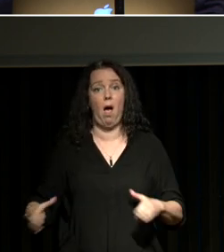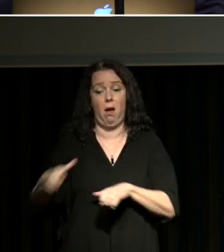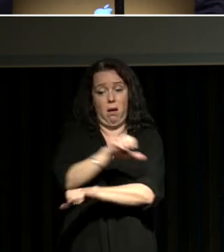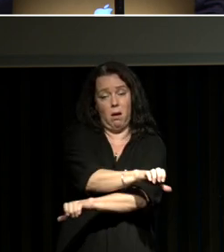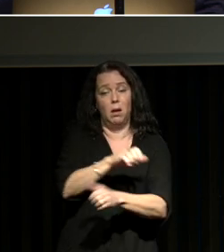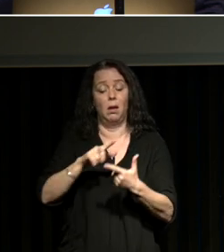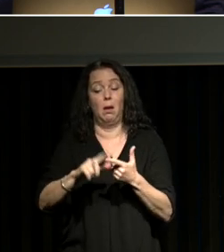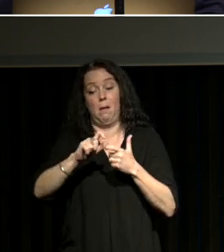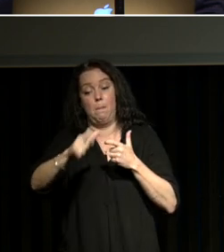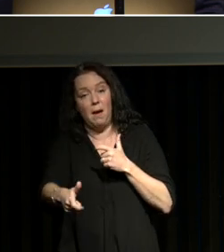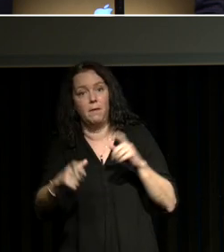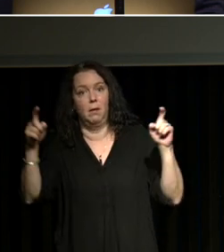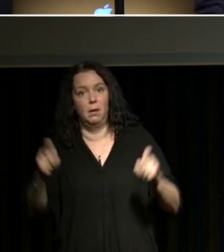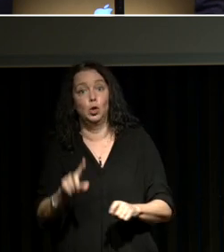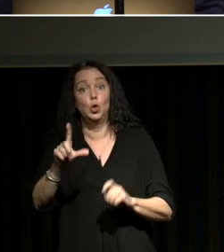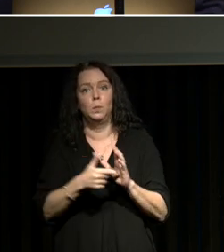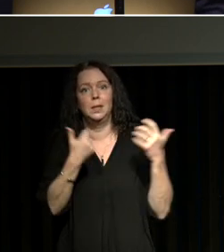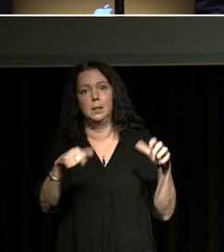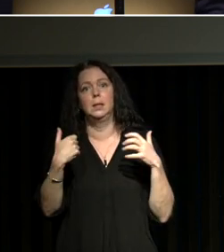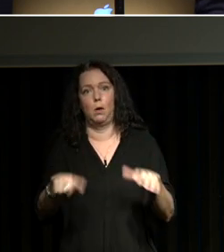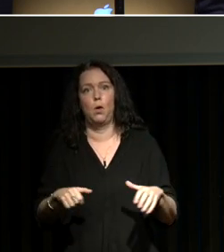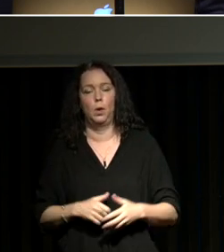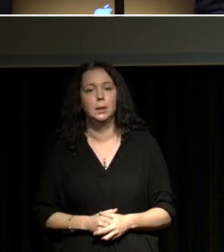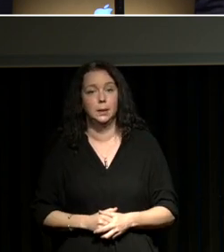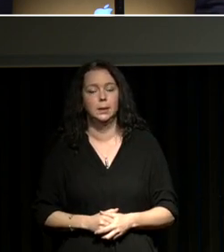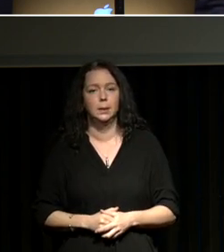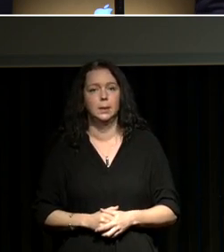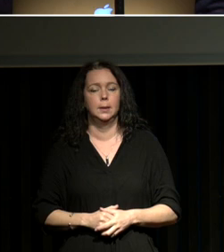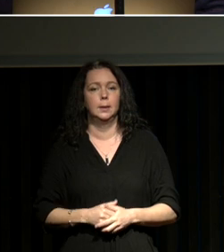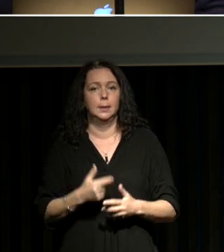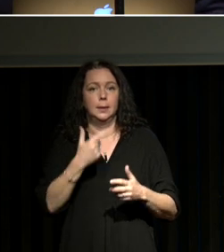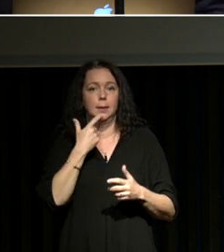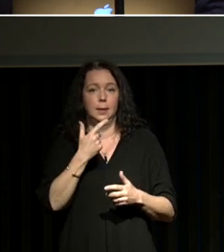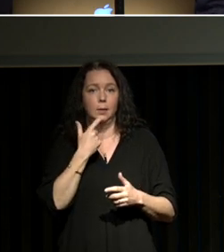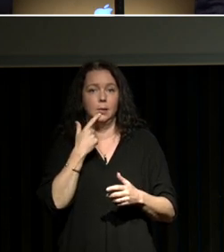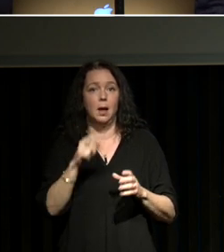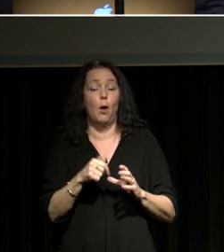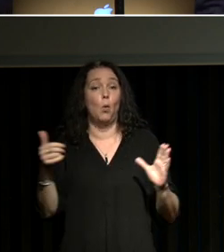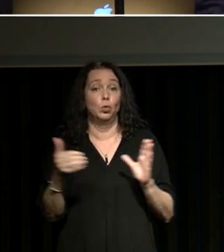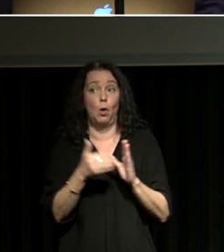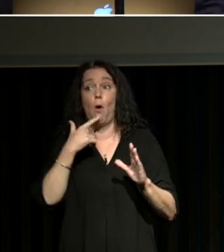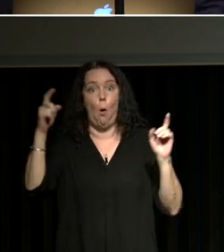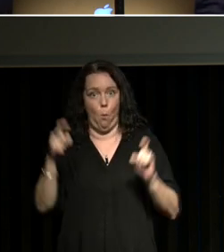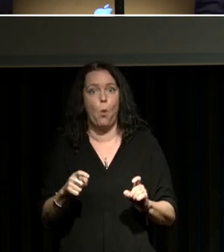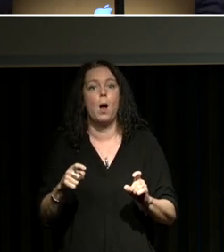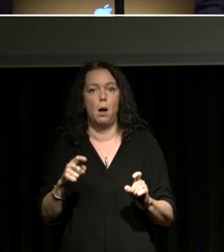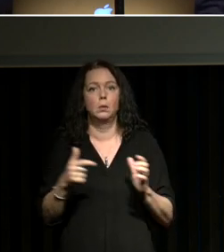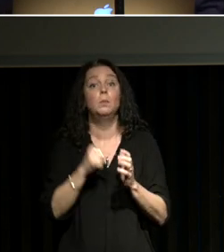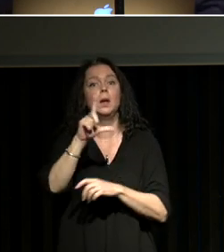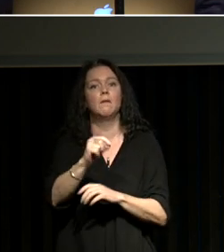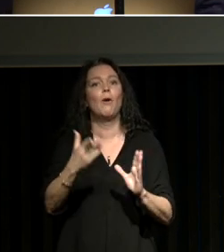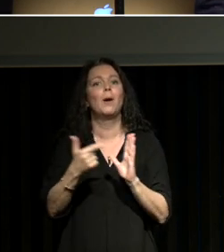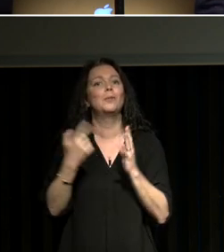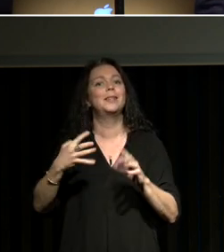à 2600 transplantations rénales. Donc ça veut dire environ 1100 transplantations rénales de moins en 2020 par rapport